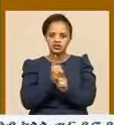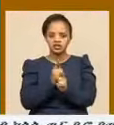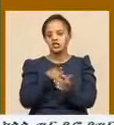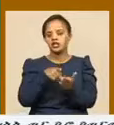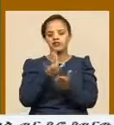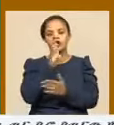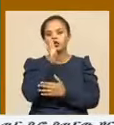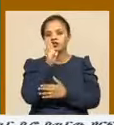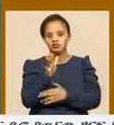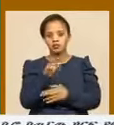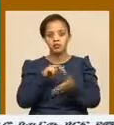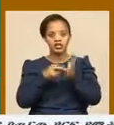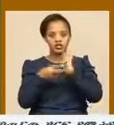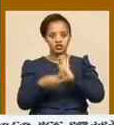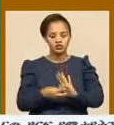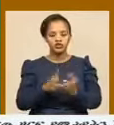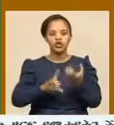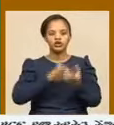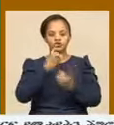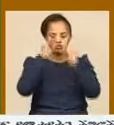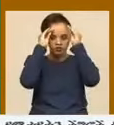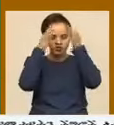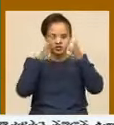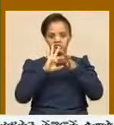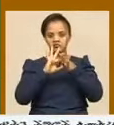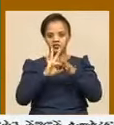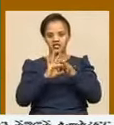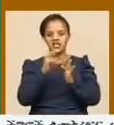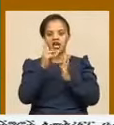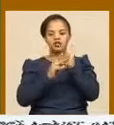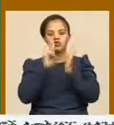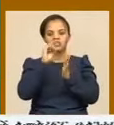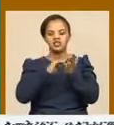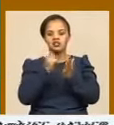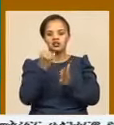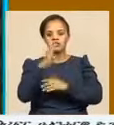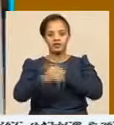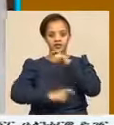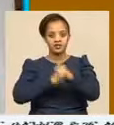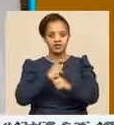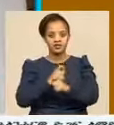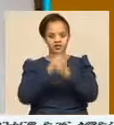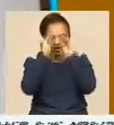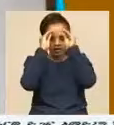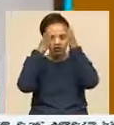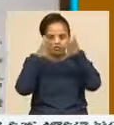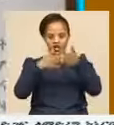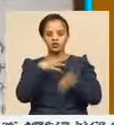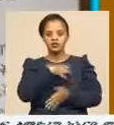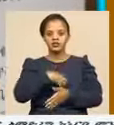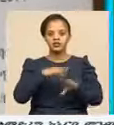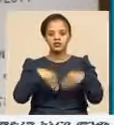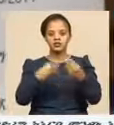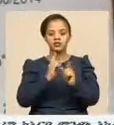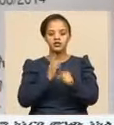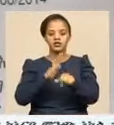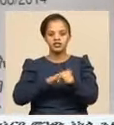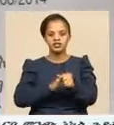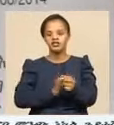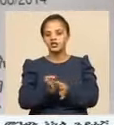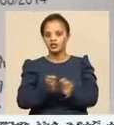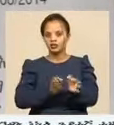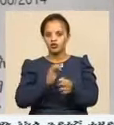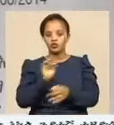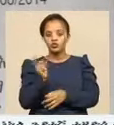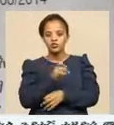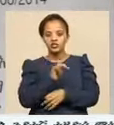እየተከፈለ አይደለም ማለታቸውን የክልሉ መምህራን ማህበር በየካቲት 2014 ዓ ም ለመምህራኑ ቅሬታ በሰጠው ምላሽ ላይ ተገልጿል።